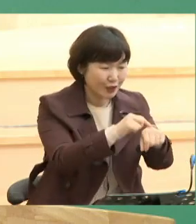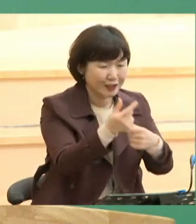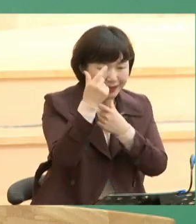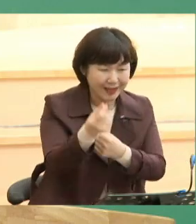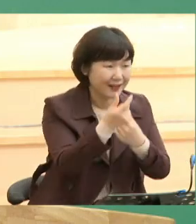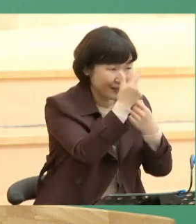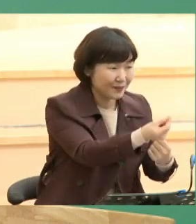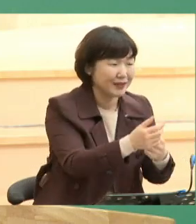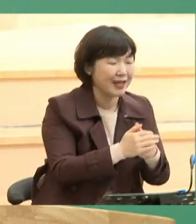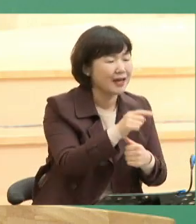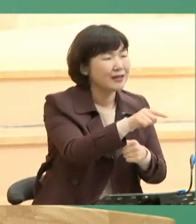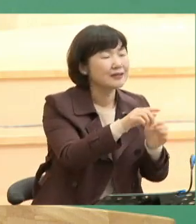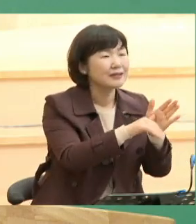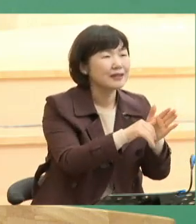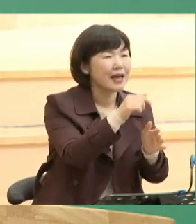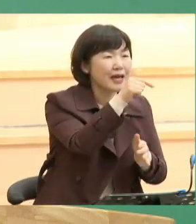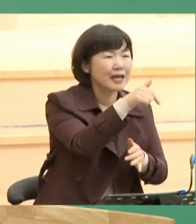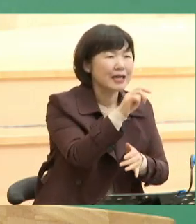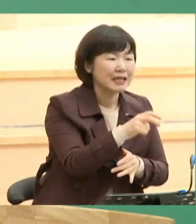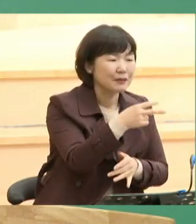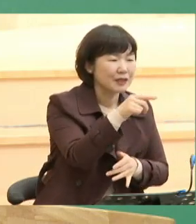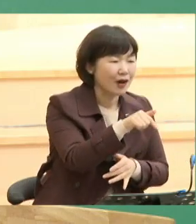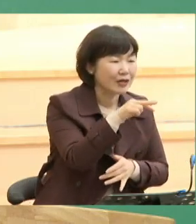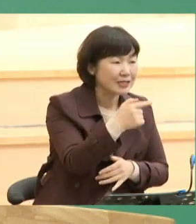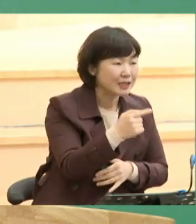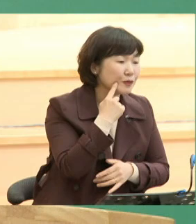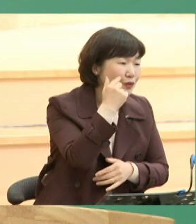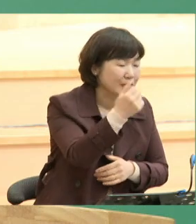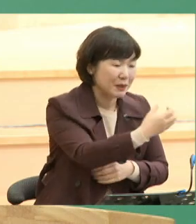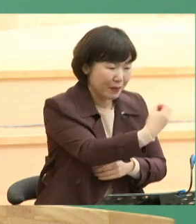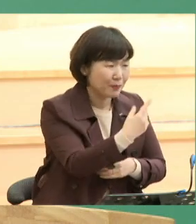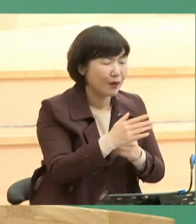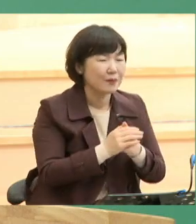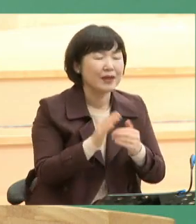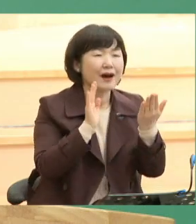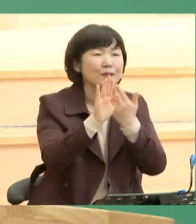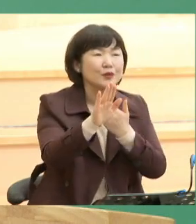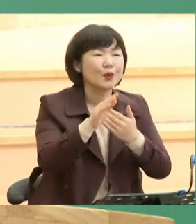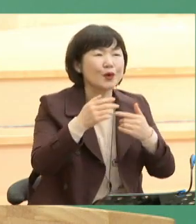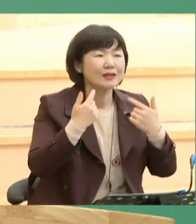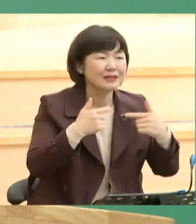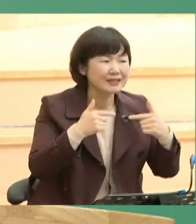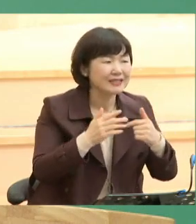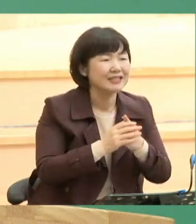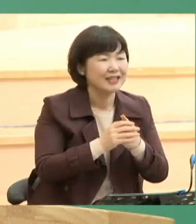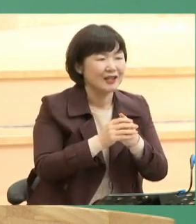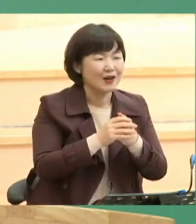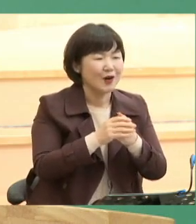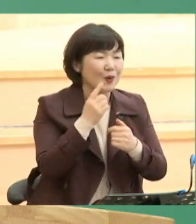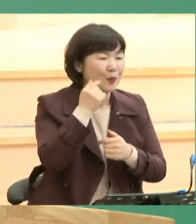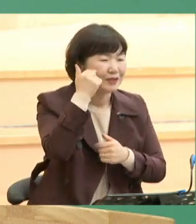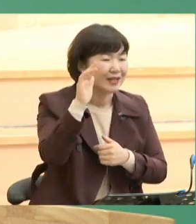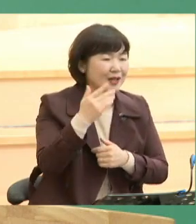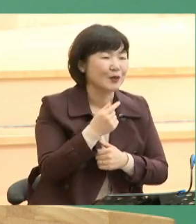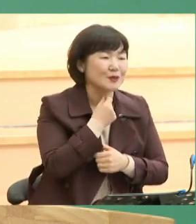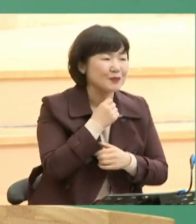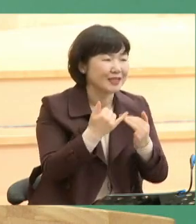하시던 말씀이 뭐냐 앞으로 신학 하실분들은 성경 백도